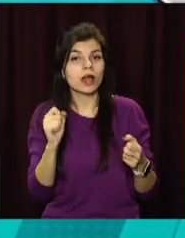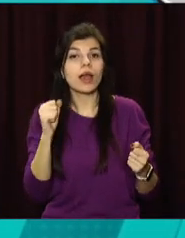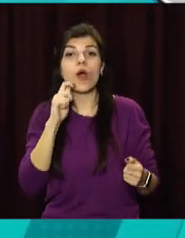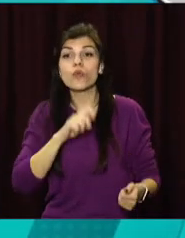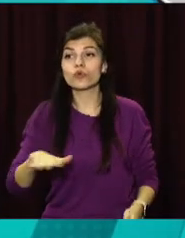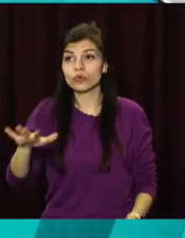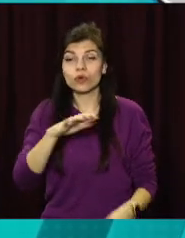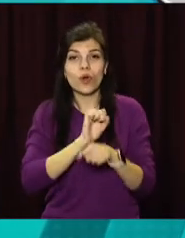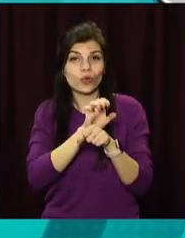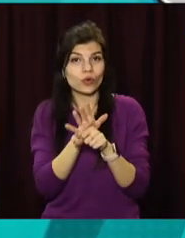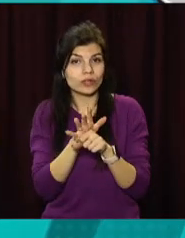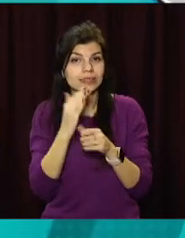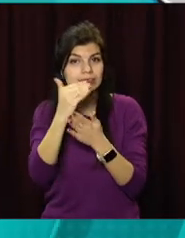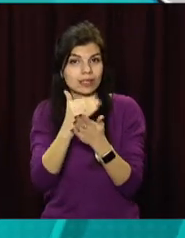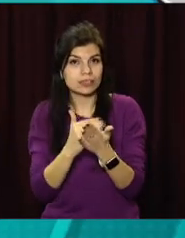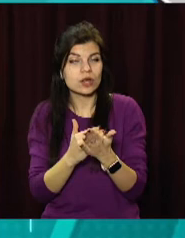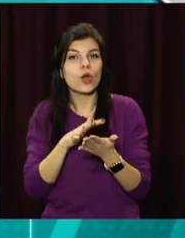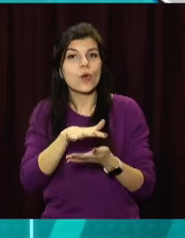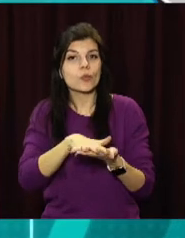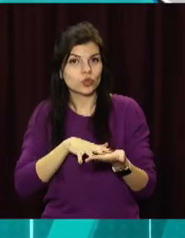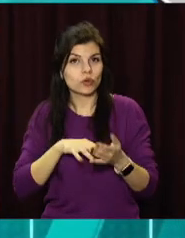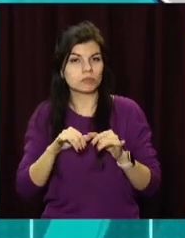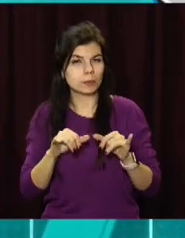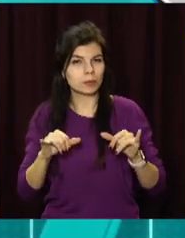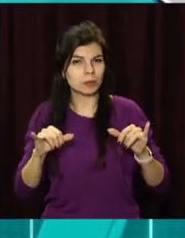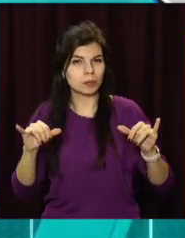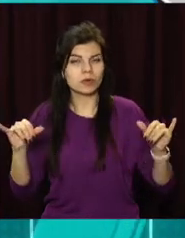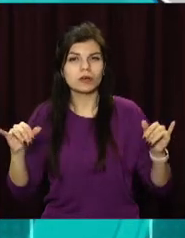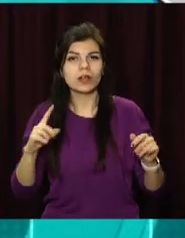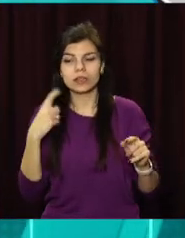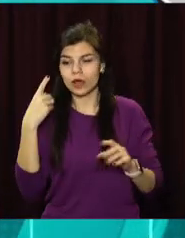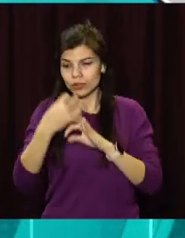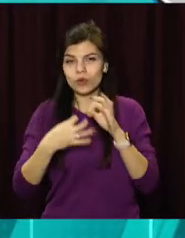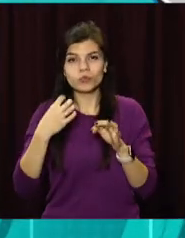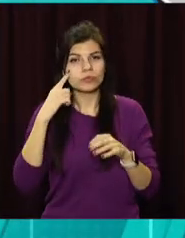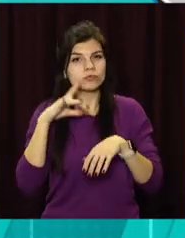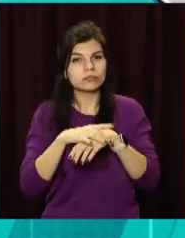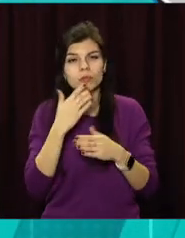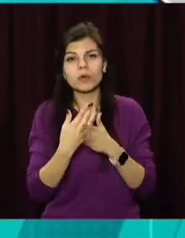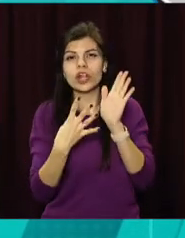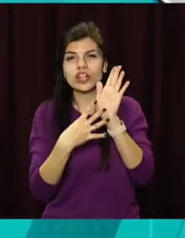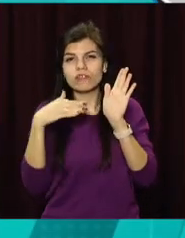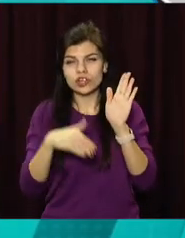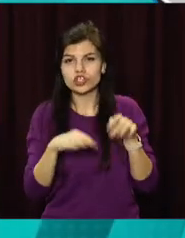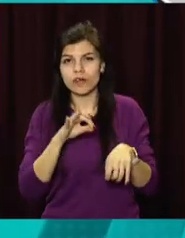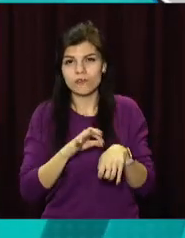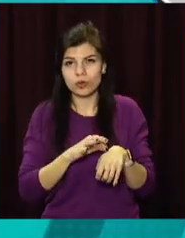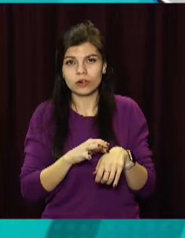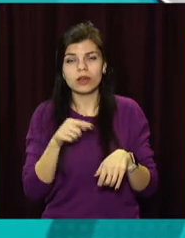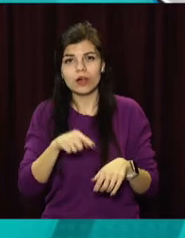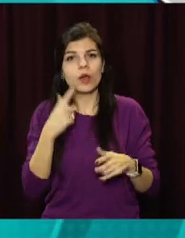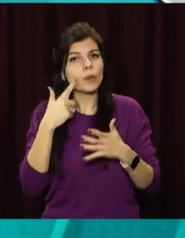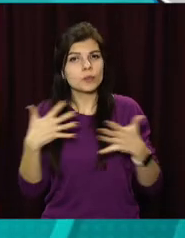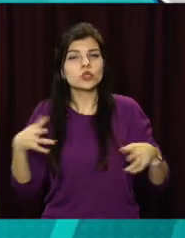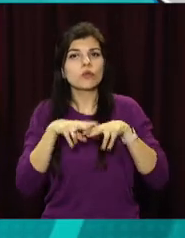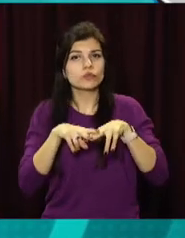Україні коронавірусна статистика продовжує стрімко зростати. За добу зафіксували понад 9 тисяч хворих. З них найбільше